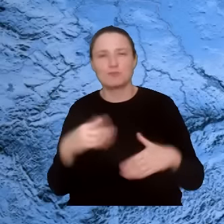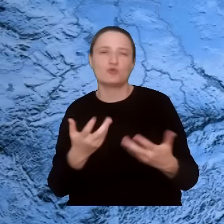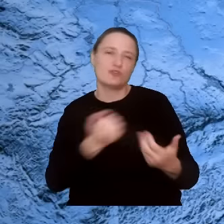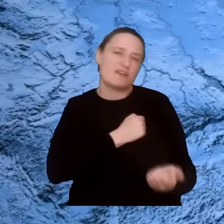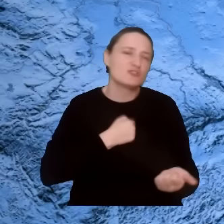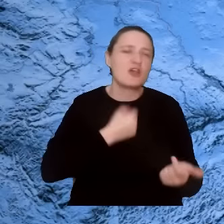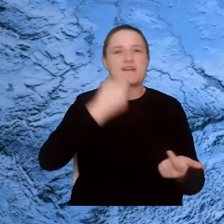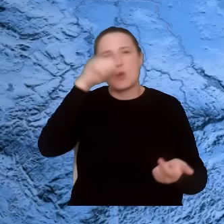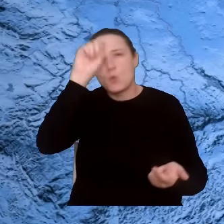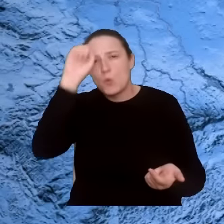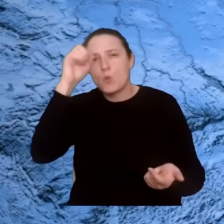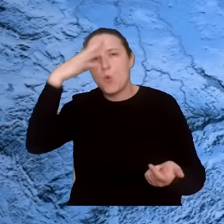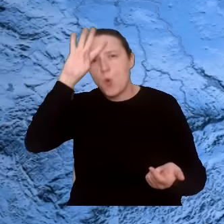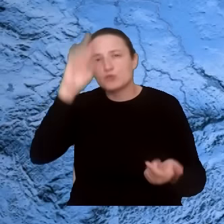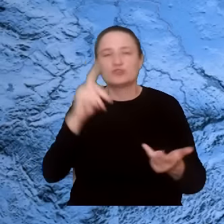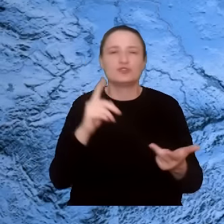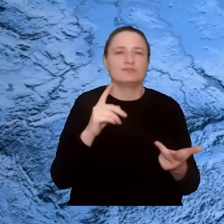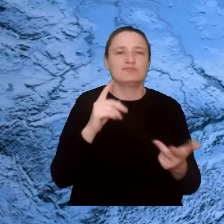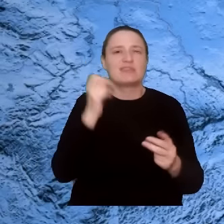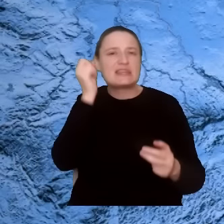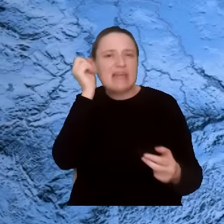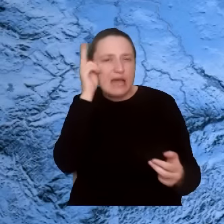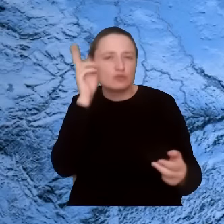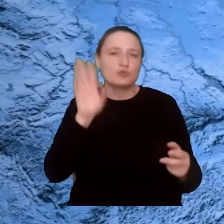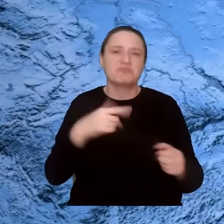też Szczecin. Tam zanotujemy do 24 stopni w cieniu. Może być miło?